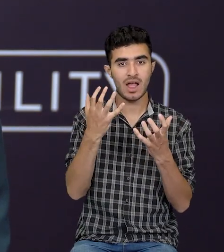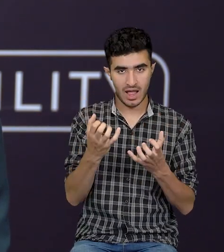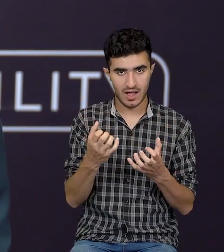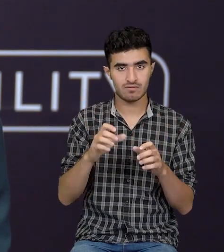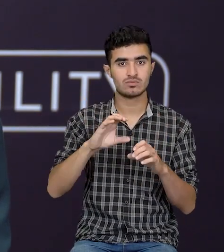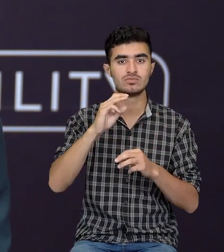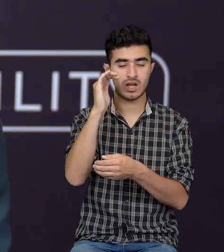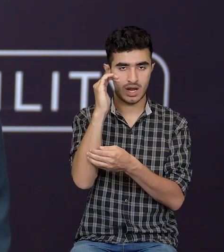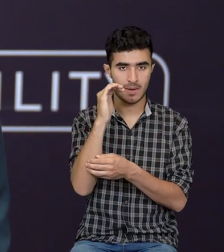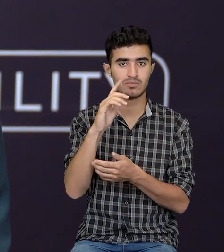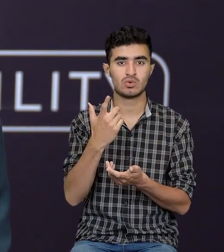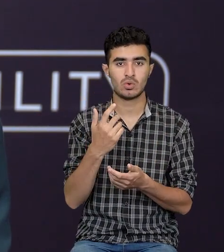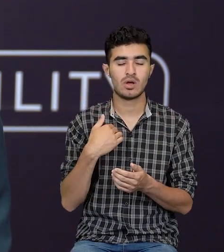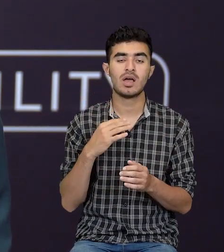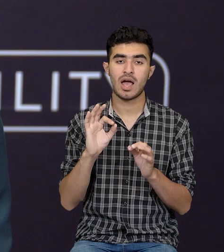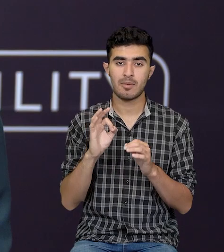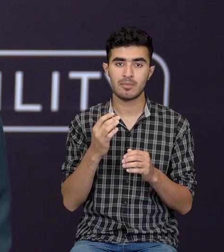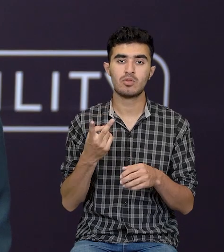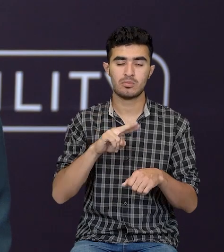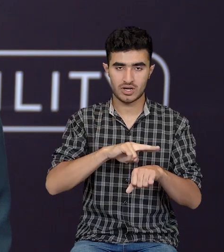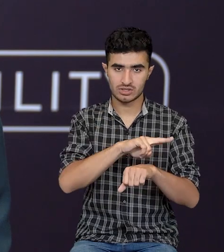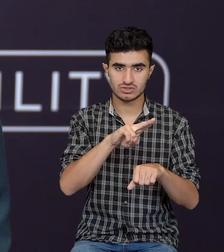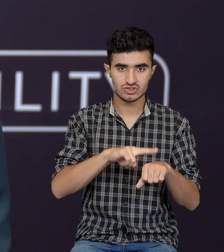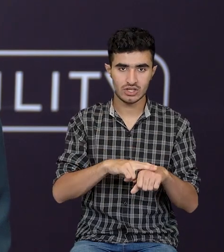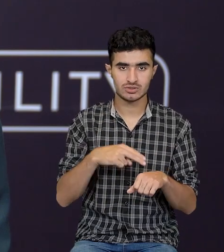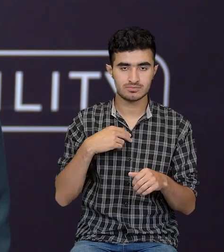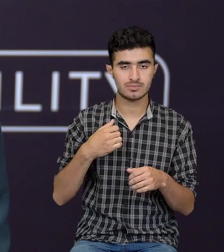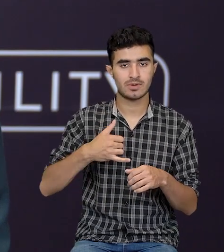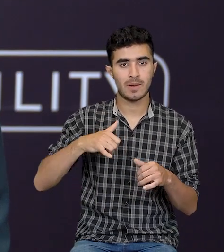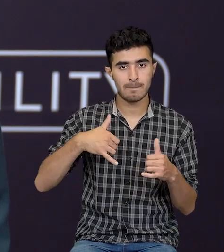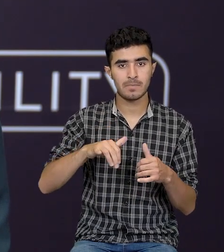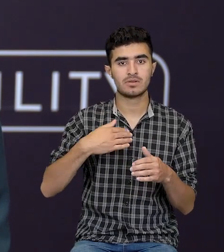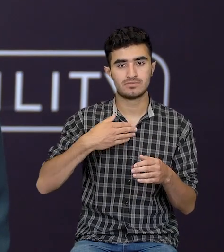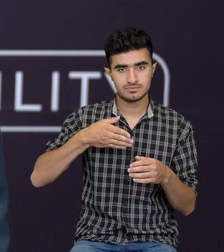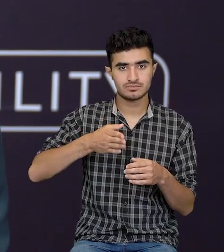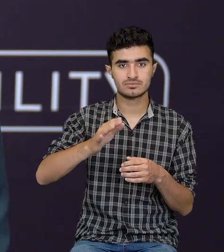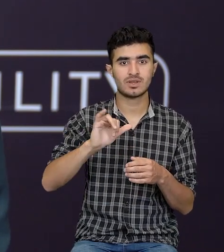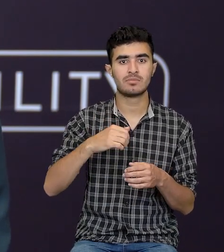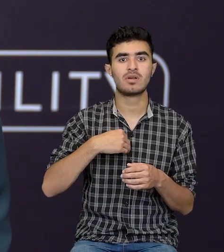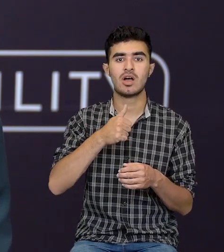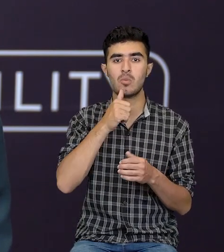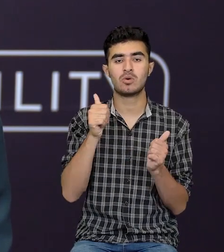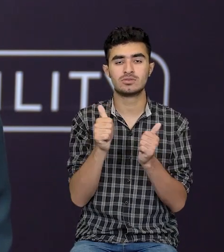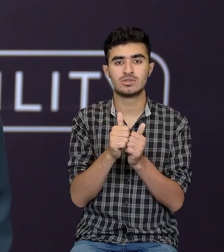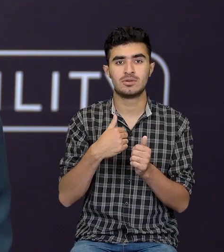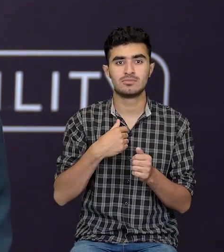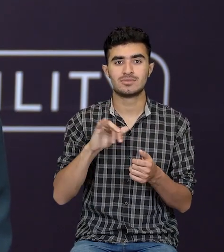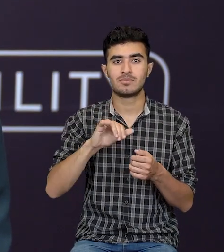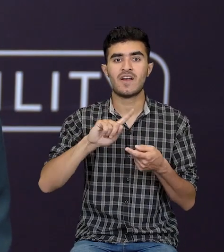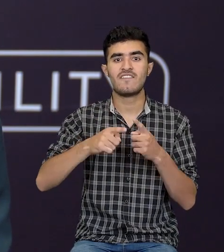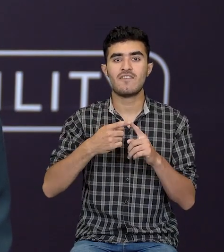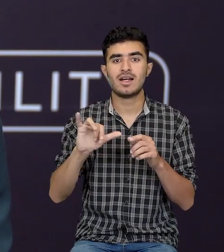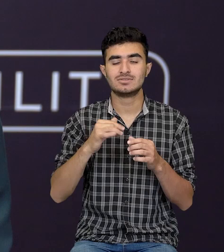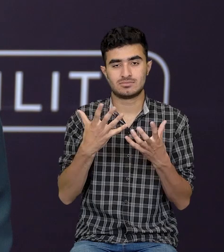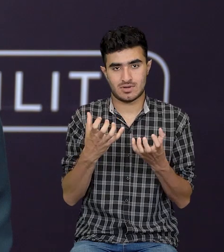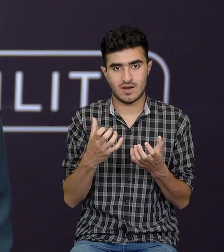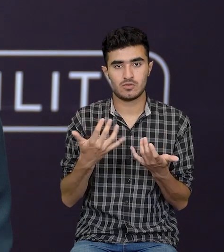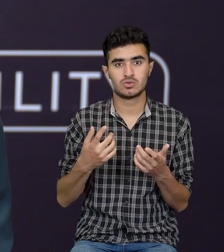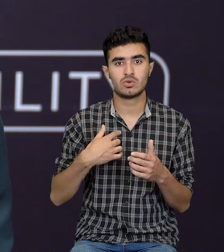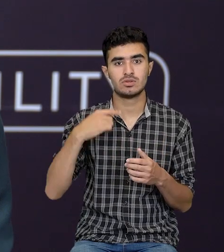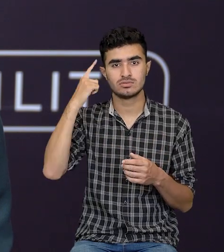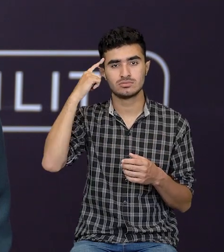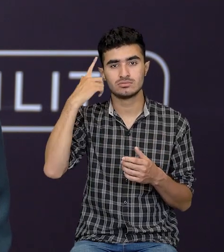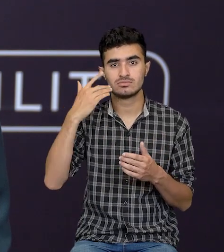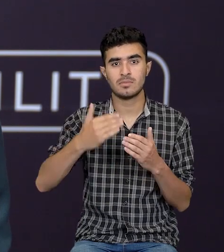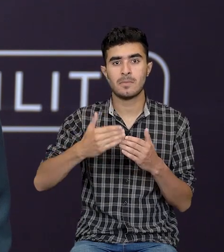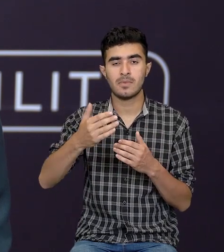थी। तो बिल्कुल ऐसे ही हुआ। मैं लास्ट टाइम जब कोविड शुरू हुआ था तो मैंने 2 बार इंटरनेशनल के लिए क्वालिफ़ाई